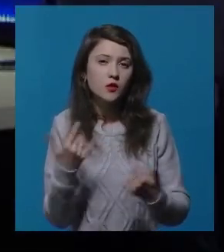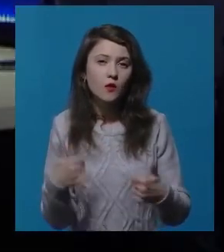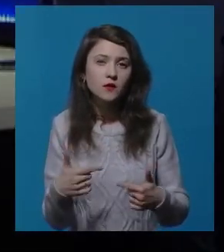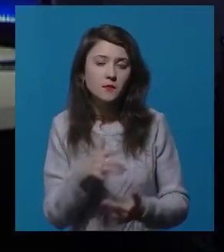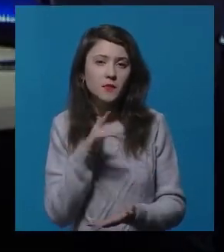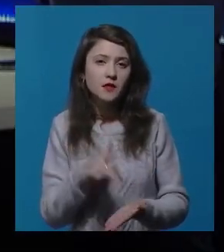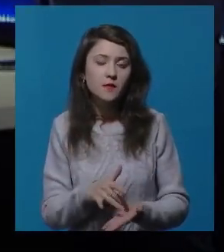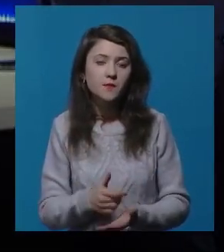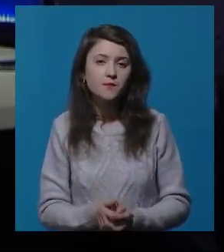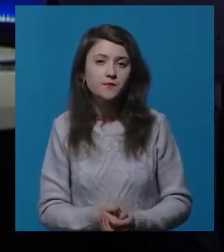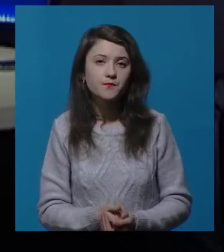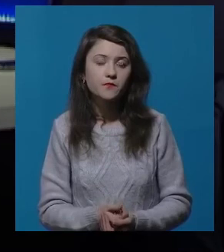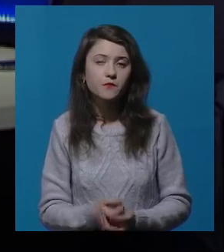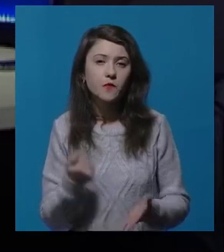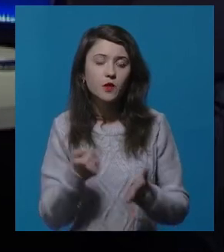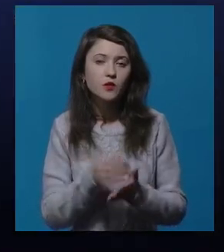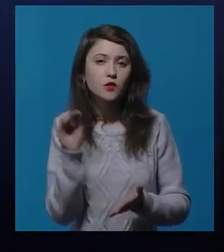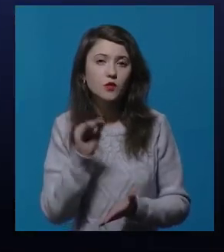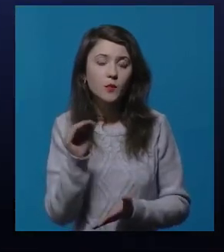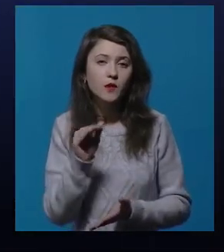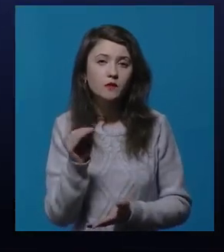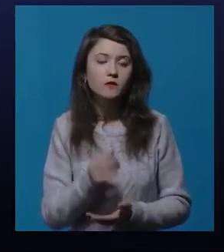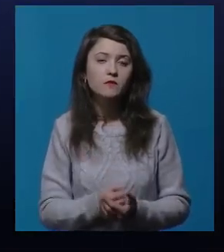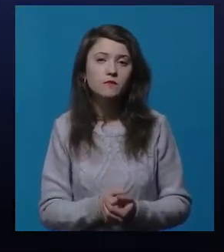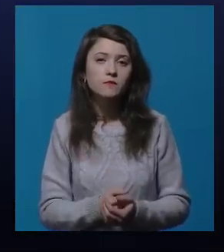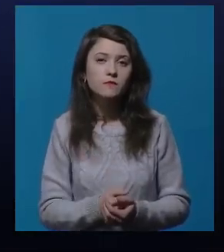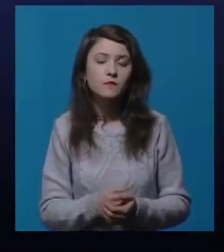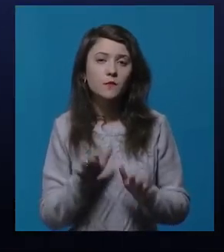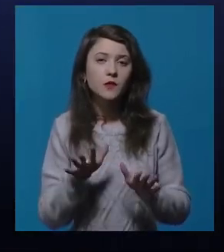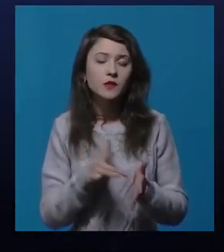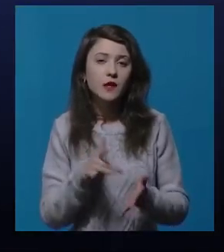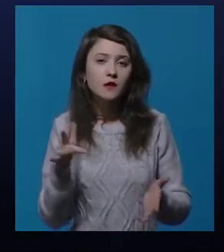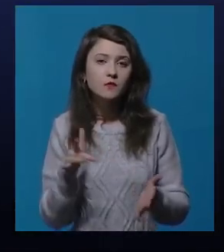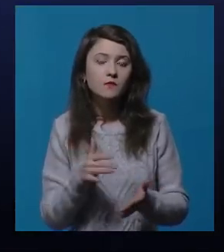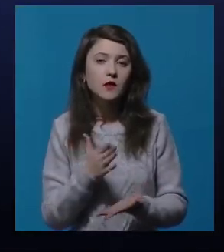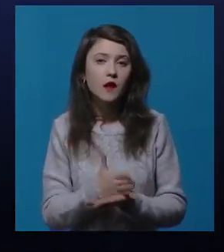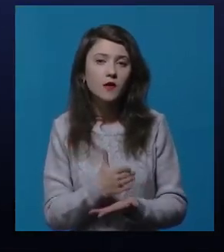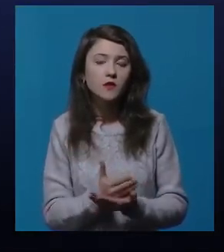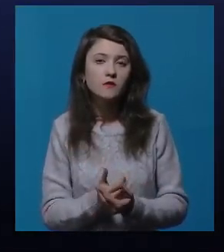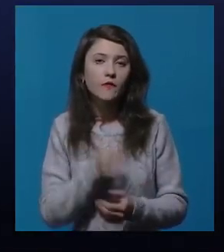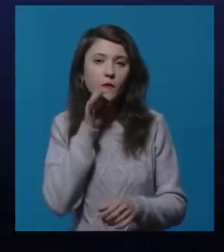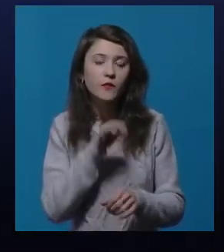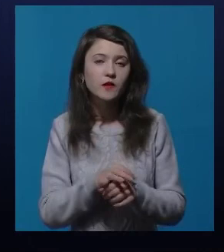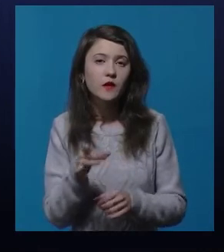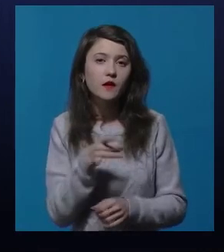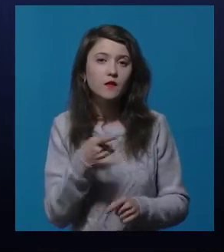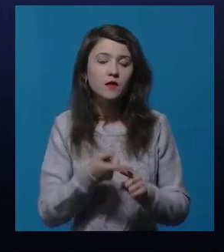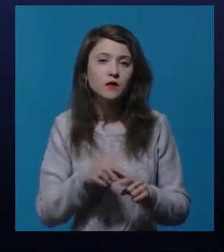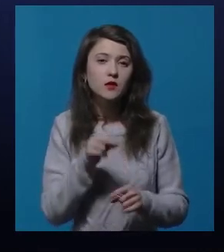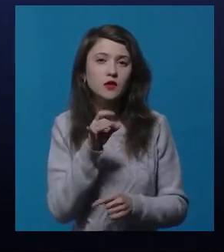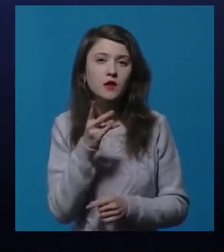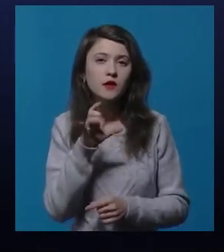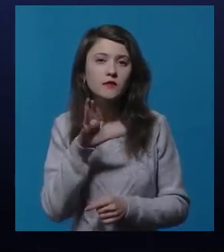І до Житомирської юрисдикції Житомирського місцевого центру належать відповідні райони. Це